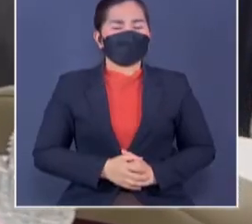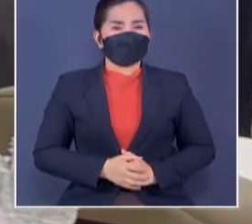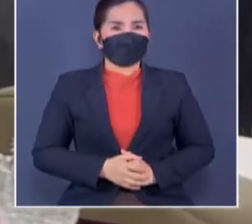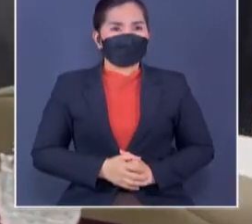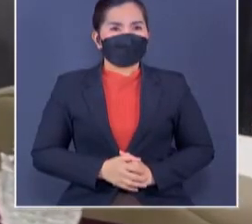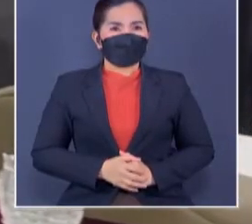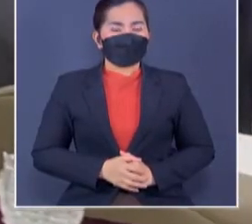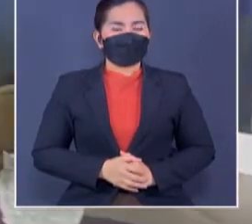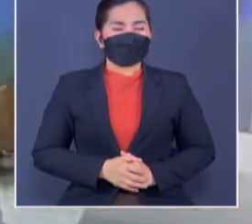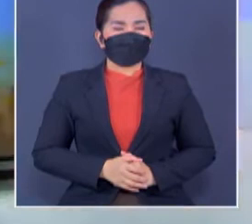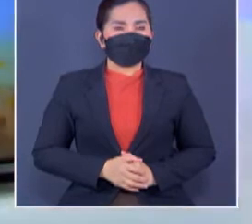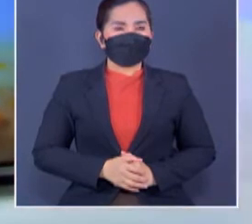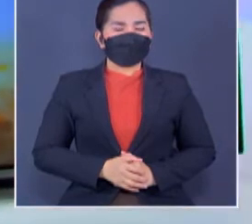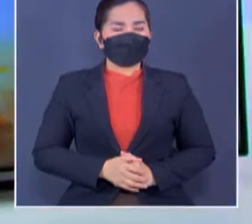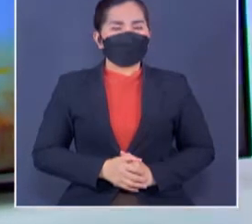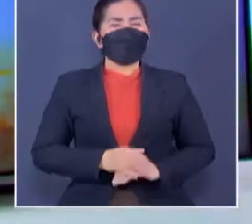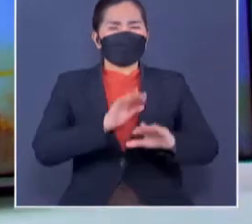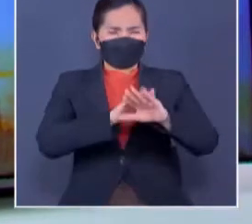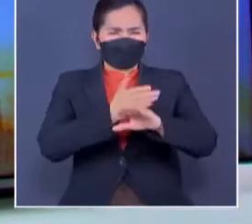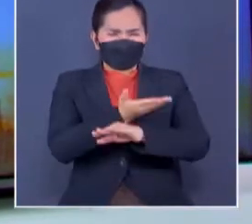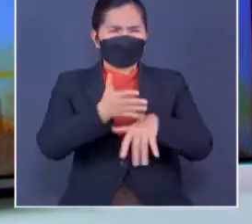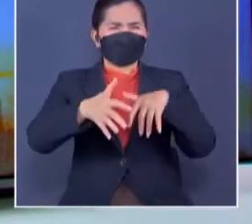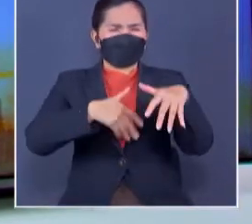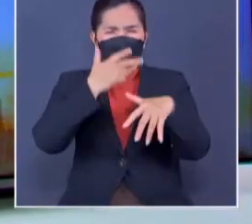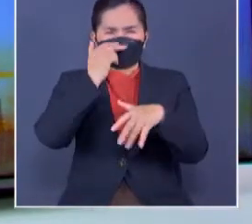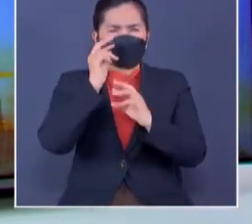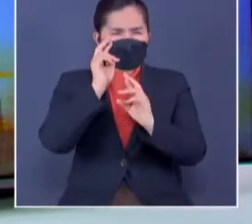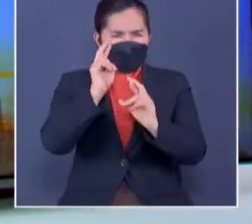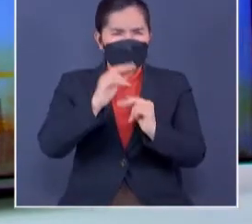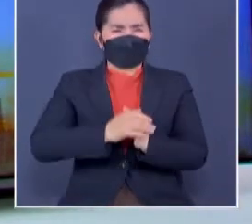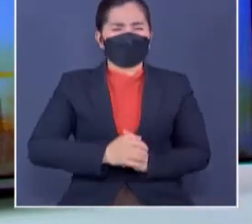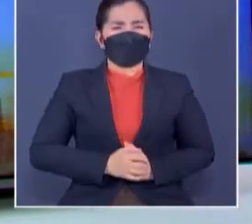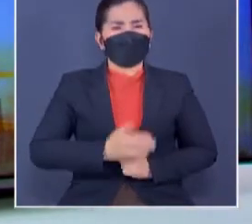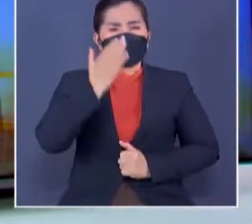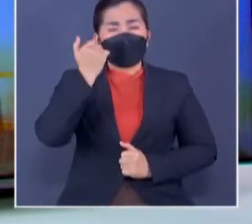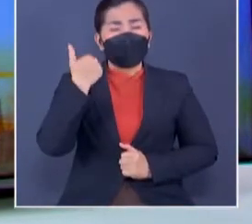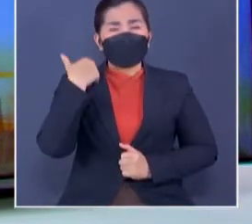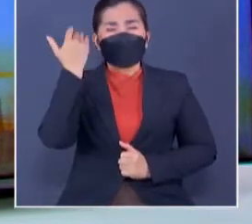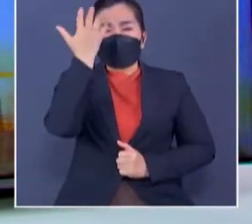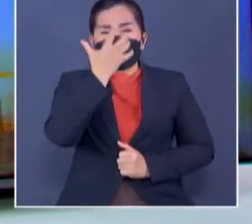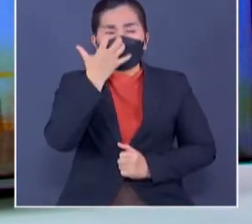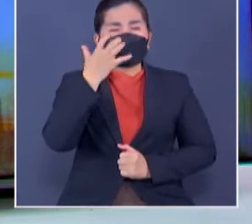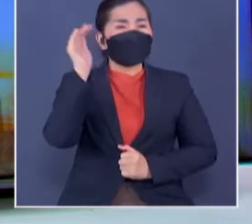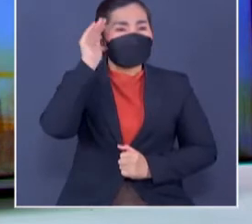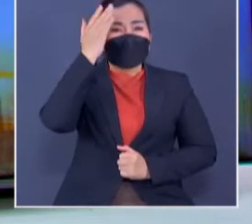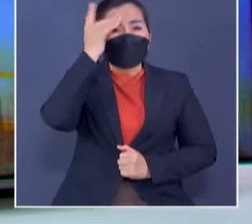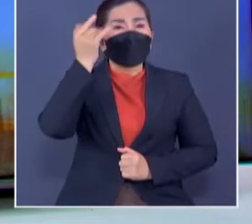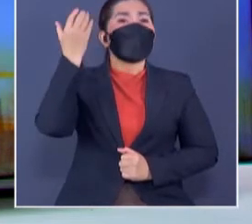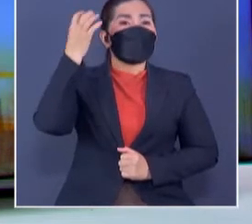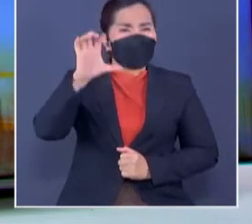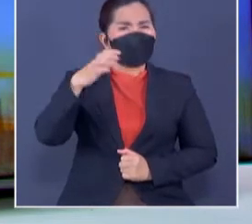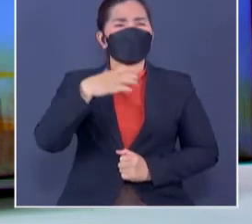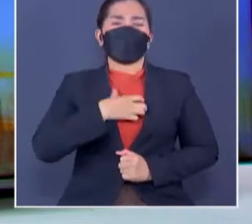ะ ต้องระมัดระวังนะครับเพราะว่าที่ผู้เสียหายเขาโดนแล้วหลงเชื่อเนี่ยเขาโพสต์เพื่อที่จะเ